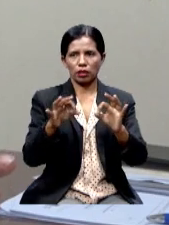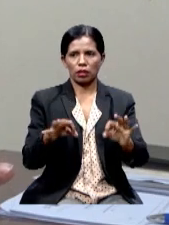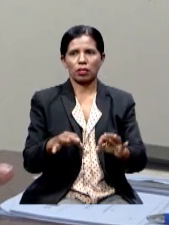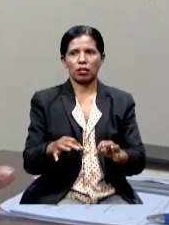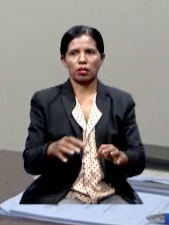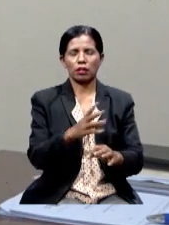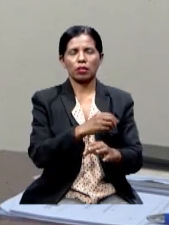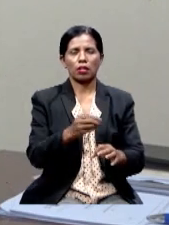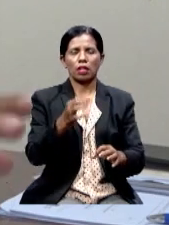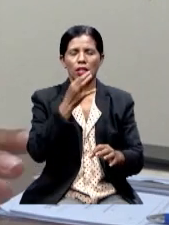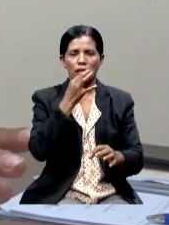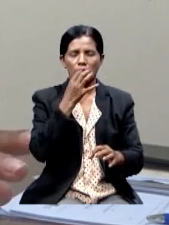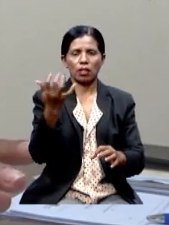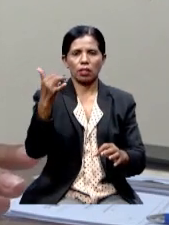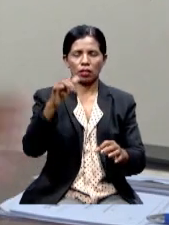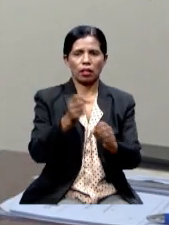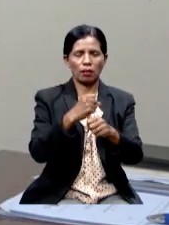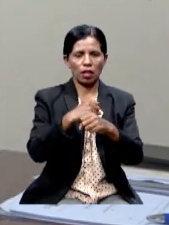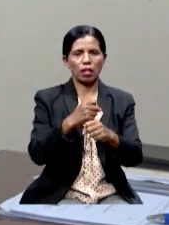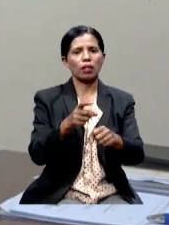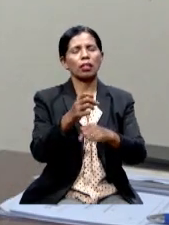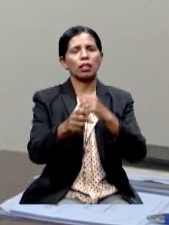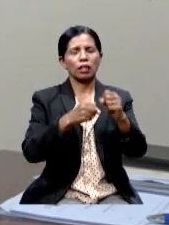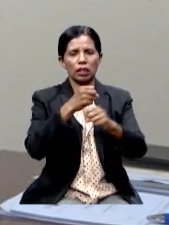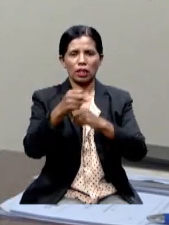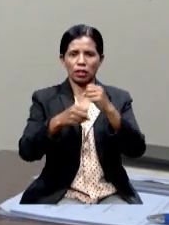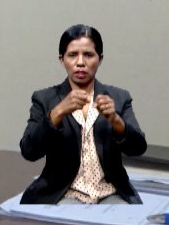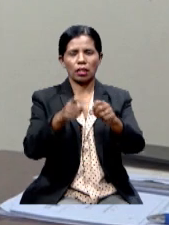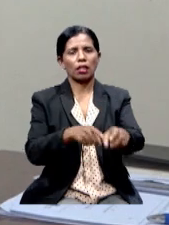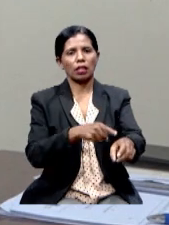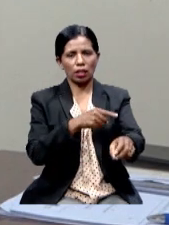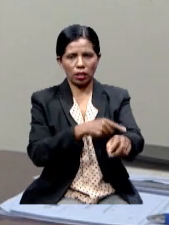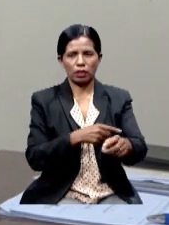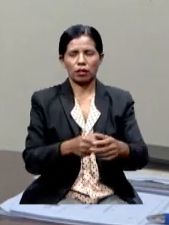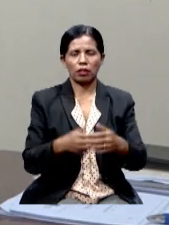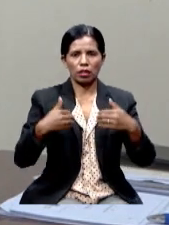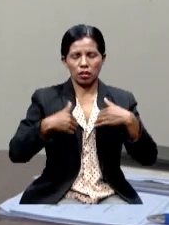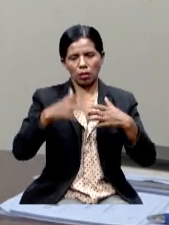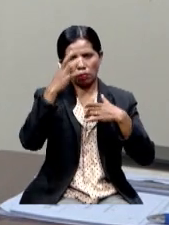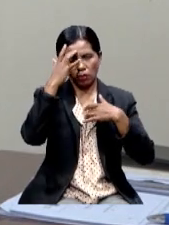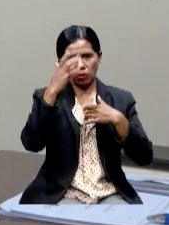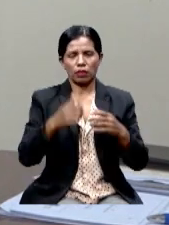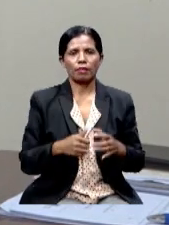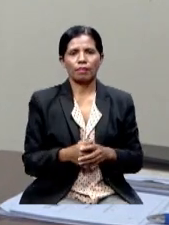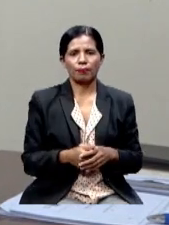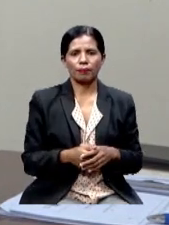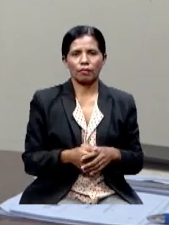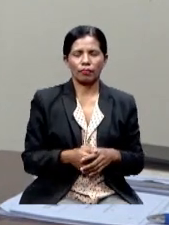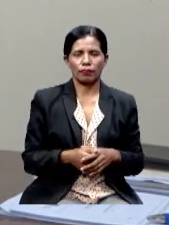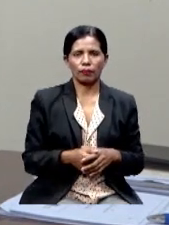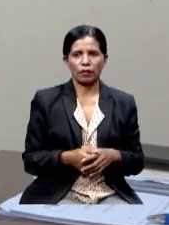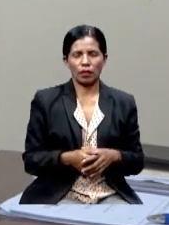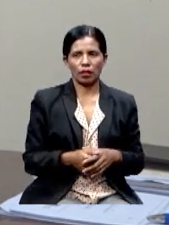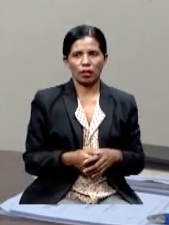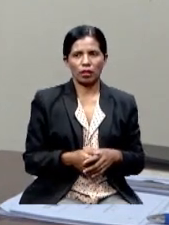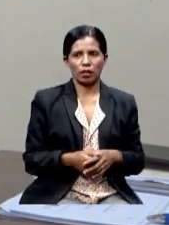sistem skim kesehatan baik ke ema preuzat preservan ini buat balun amosu moras lahada. Entau,